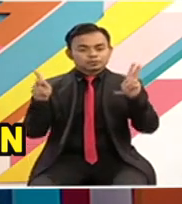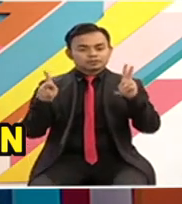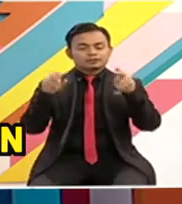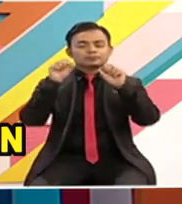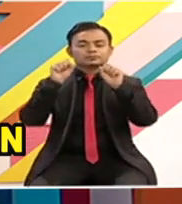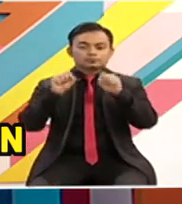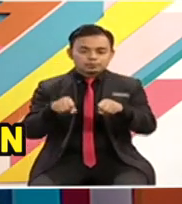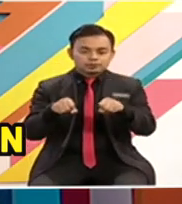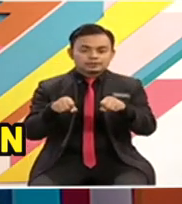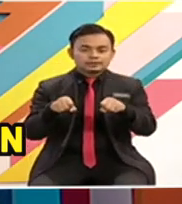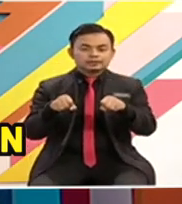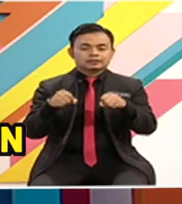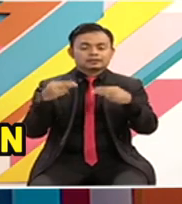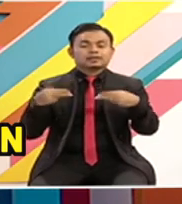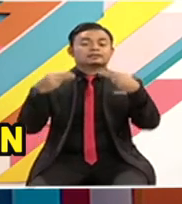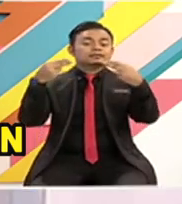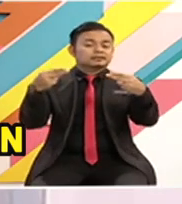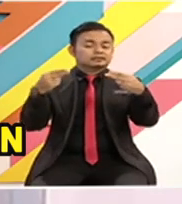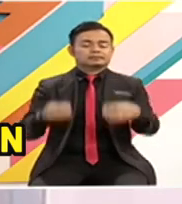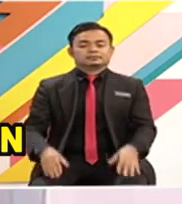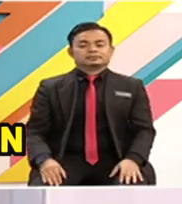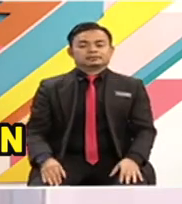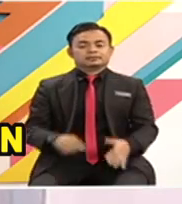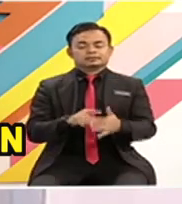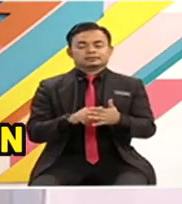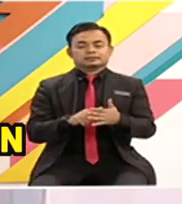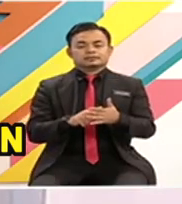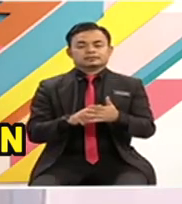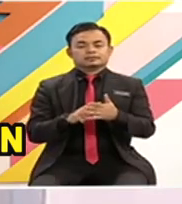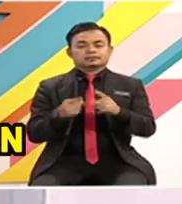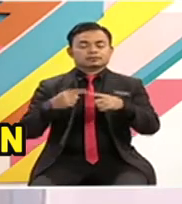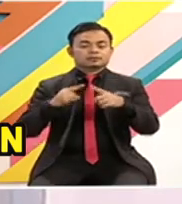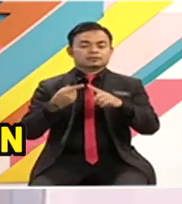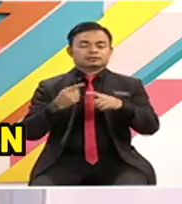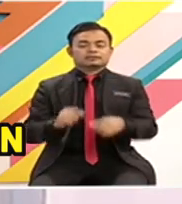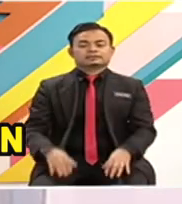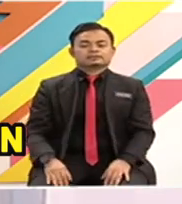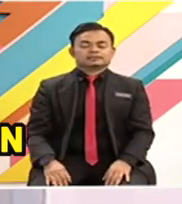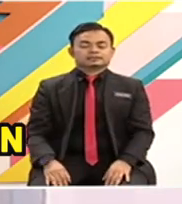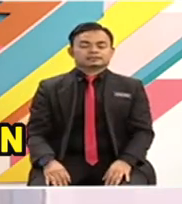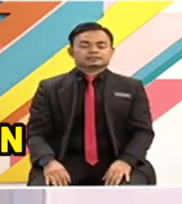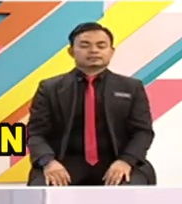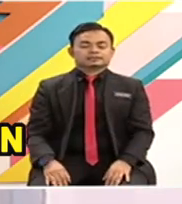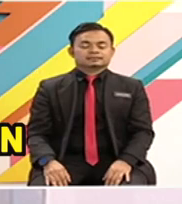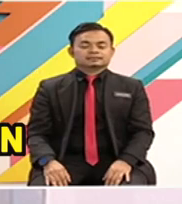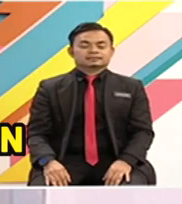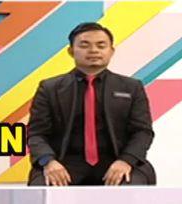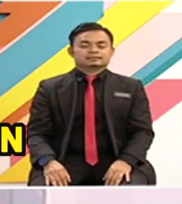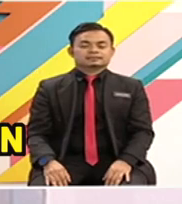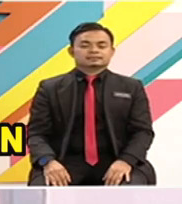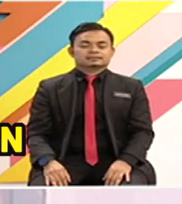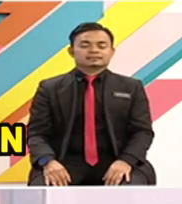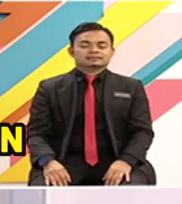Boleh cepat Ceres USB hari ini penerbit saya berita di banyak turun saya bisa naik bagilah hadiah yang ice